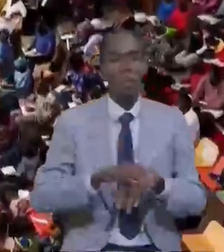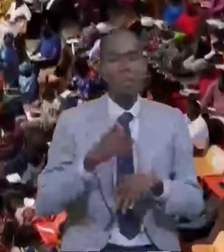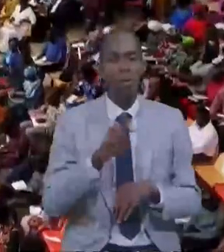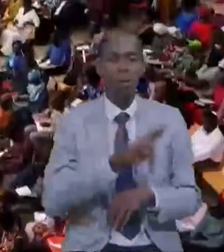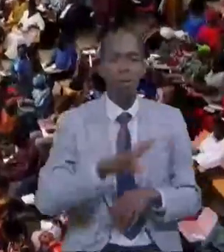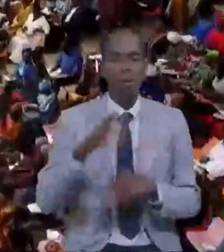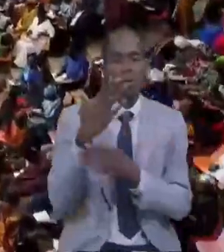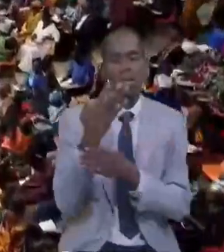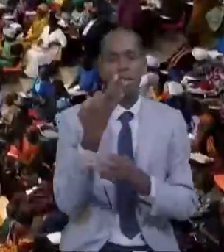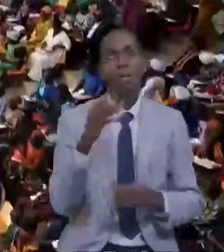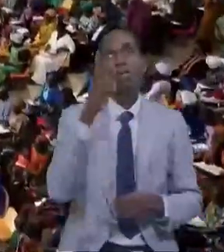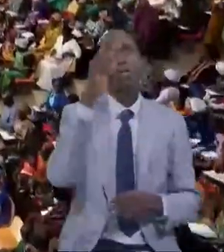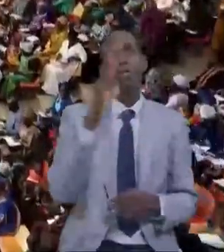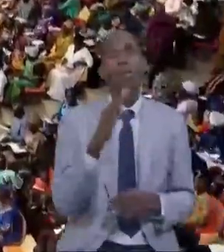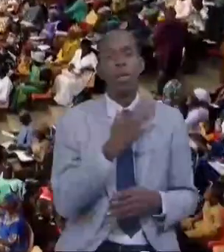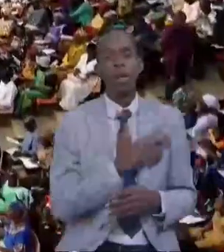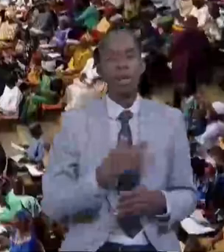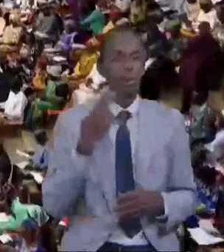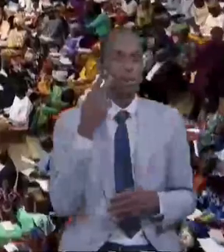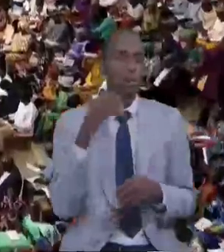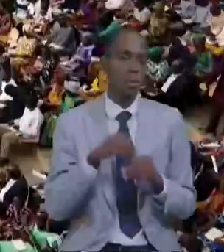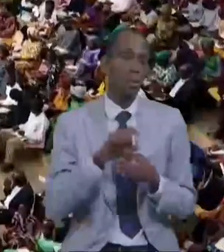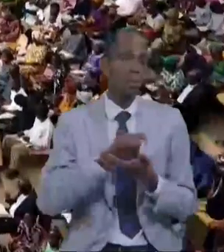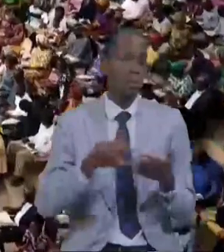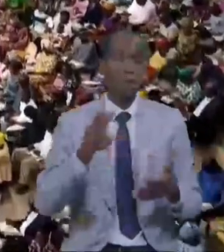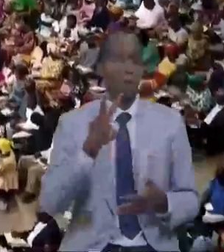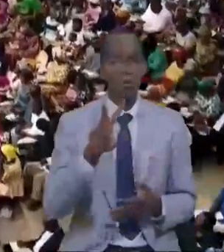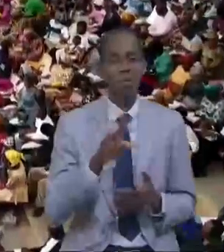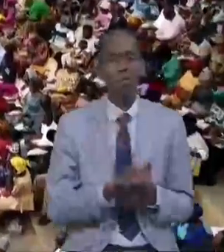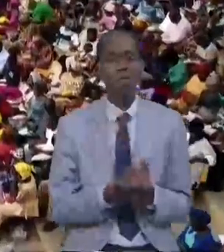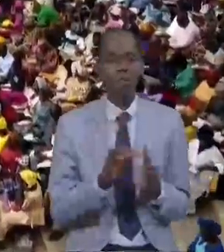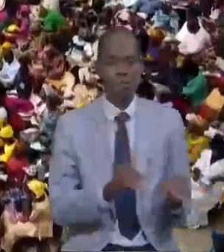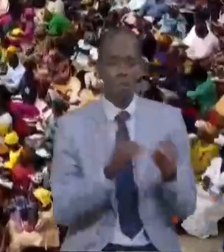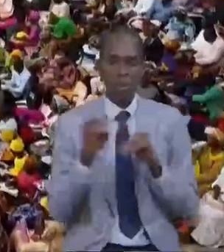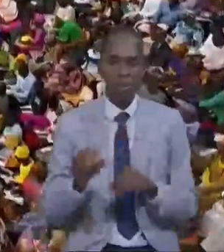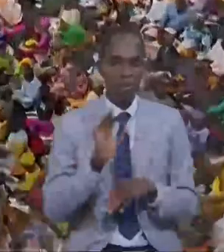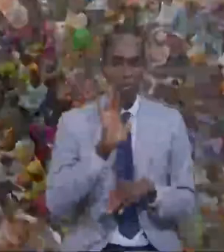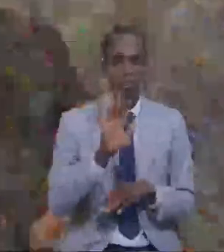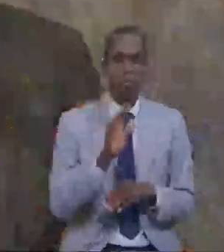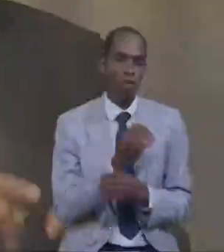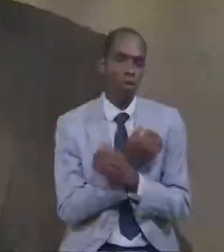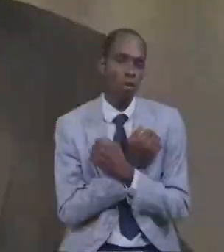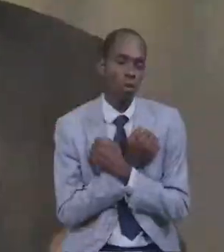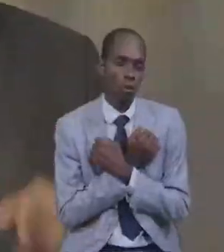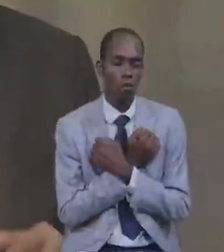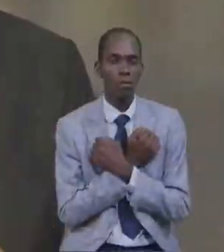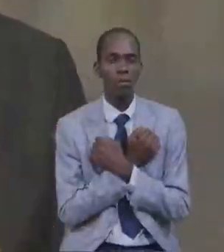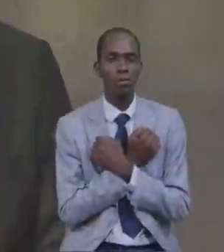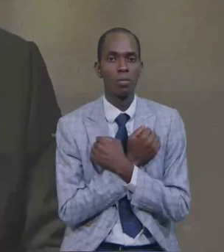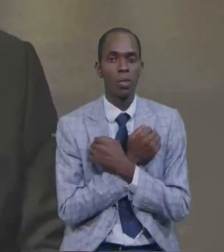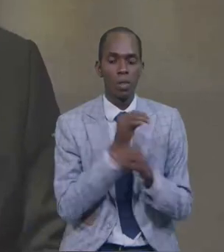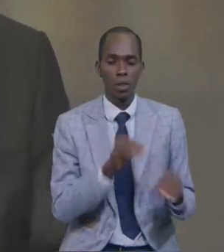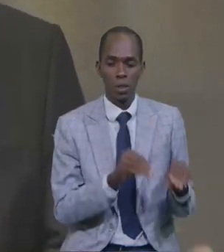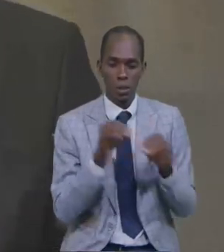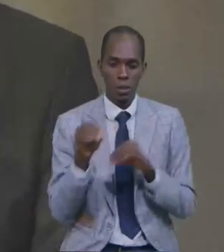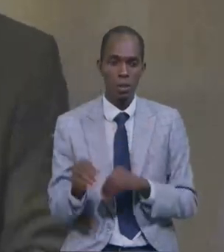affectionnez-vous, affectionnez votre amour, affectionnez votre esprit sur les choses d'en haut, et non à celles qui sont sur